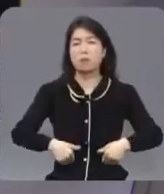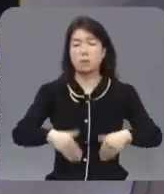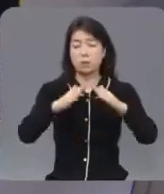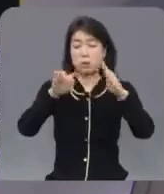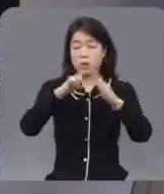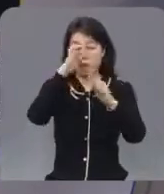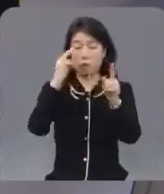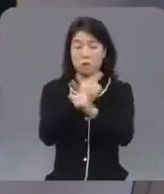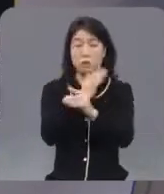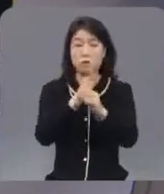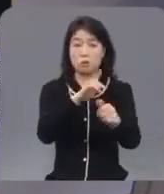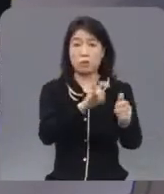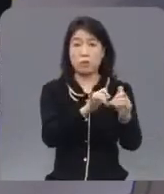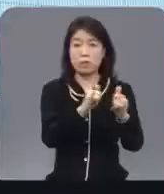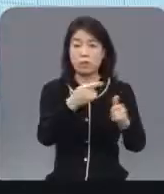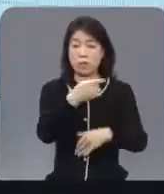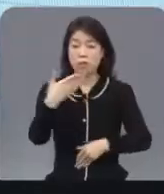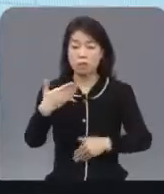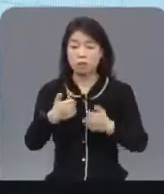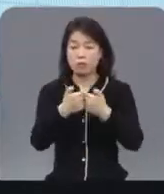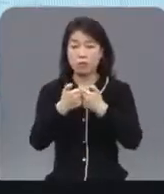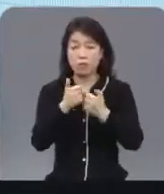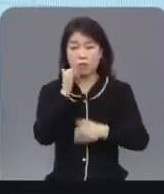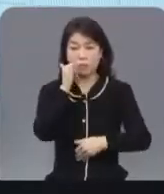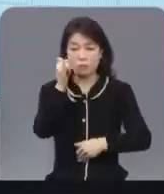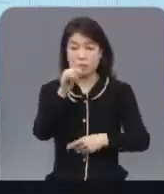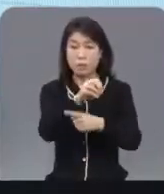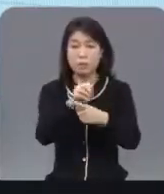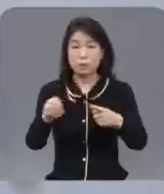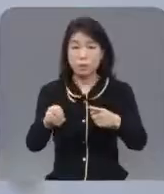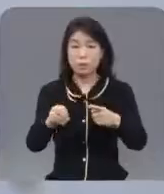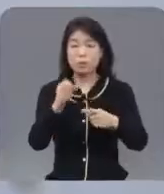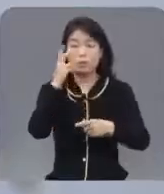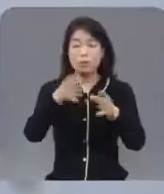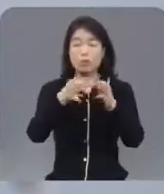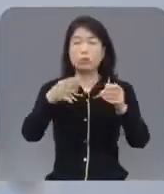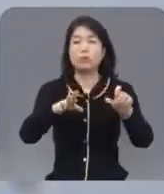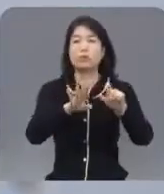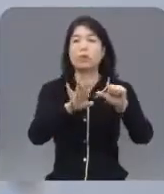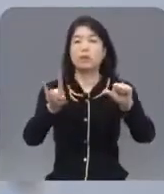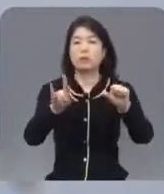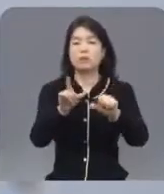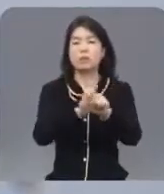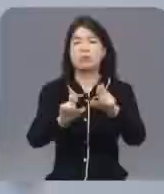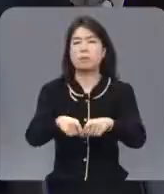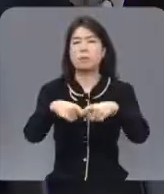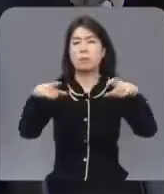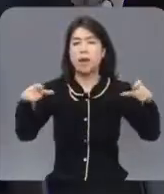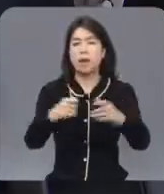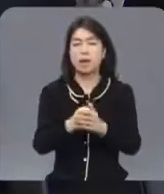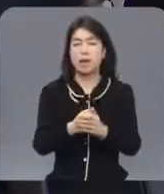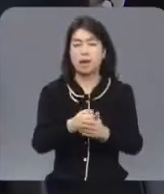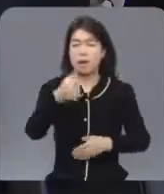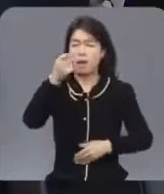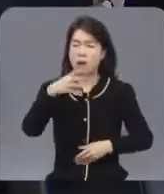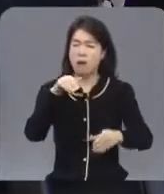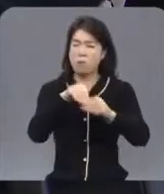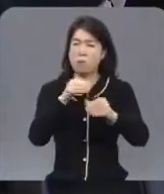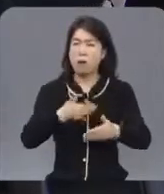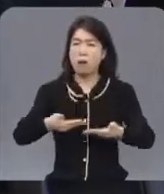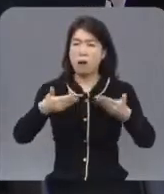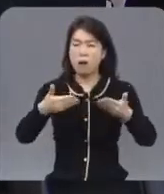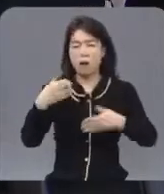지도를 받는 확진 자가 119 에 상담 전화를 하는 비율은 두달만에 5배나 뛰었습니다 잇따르는 1r 내도